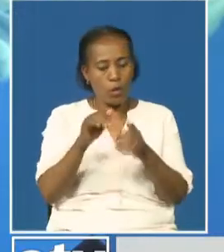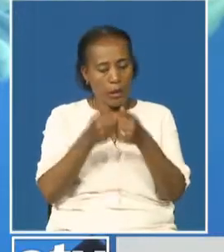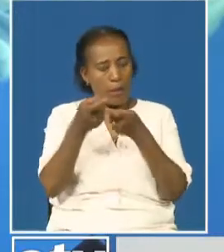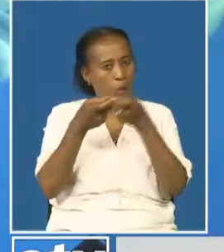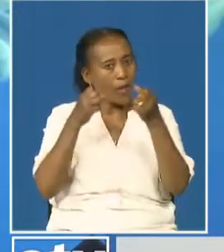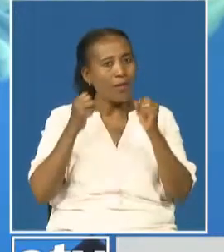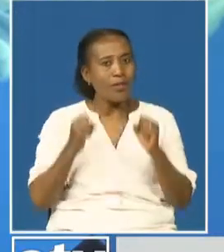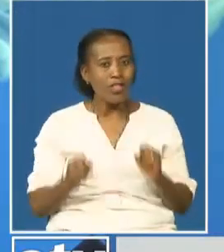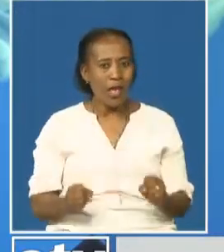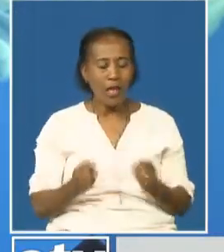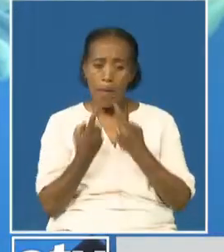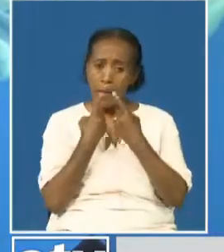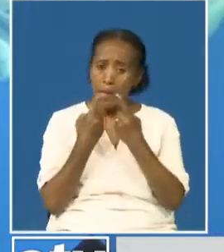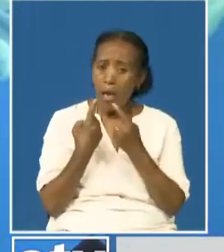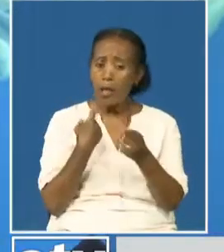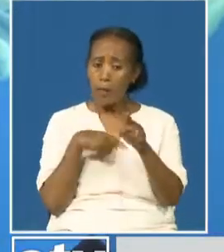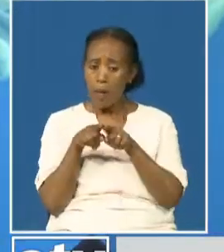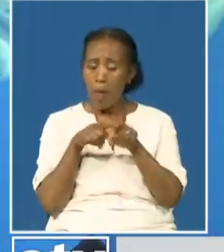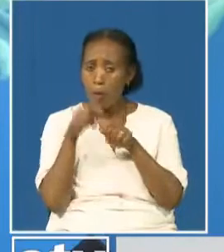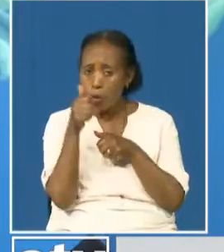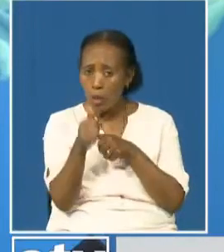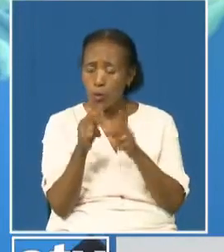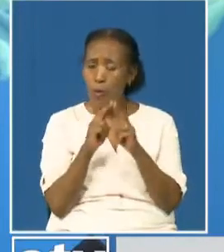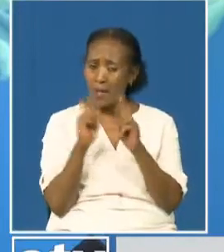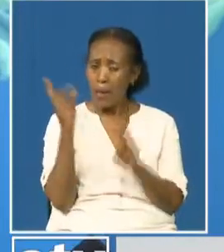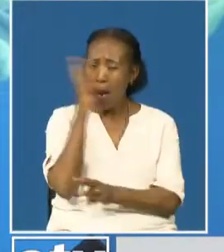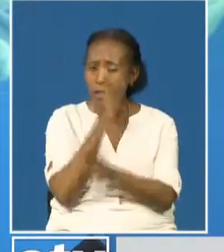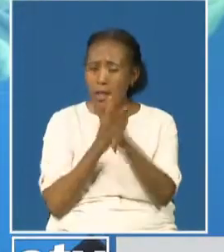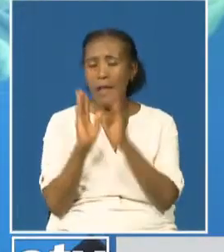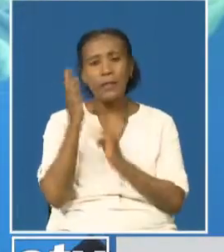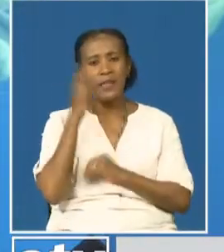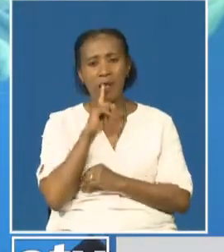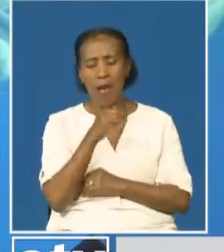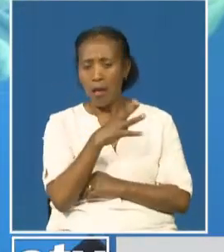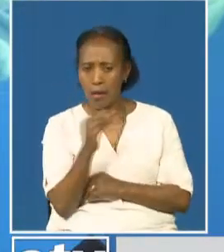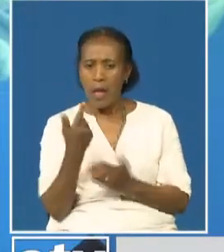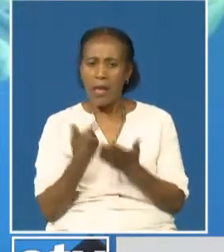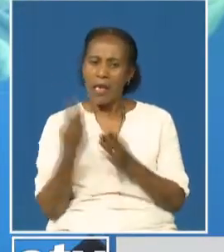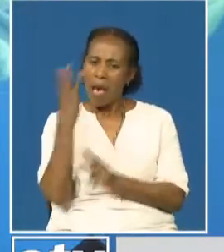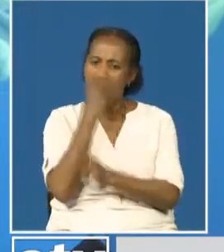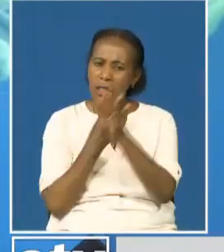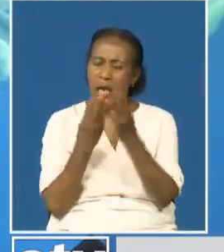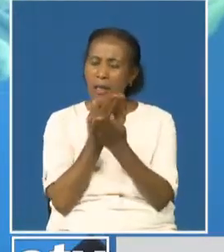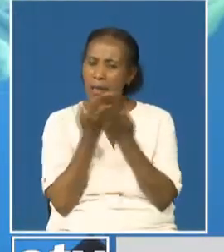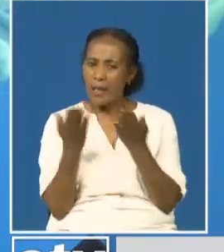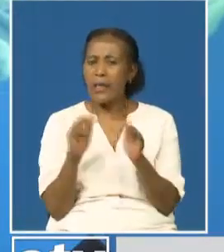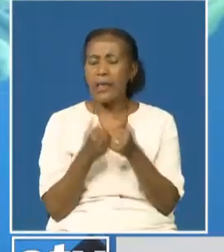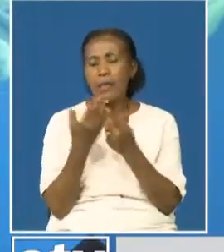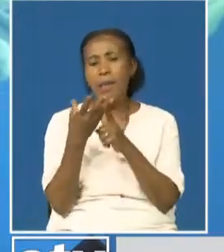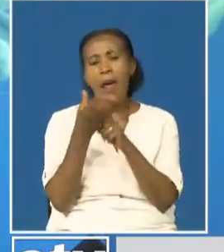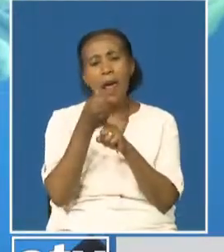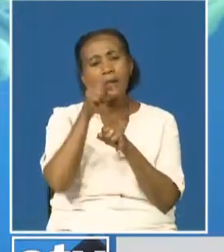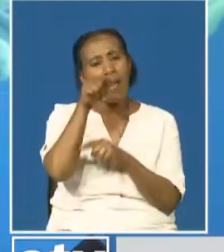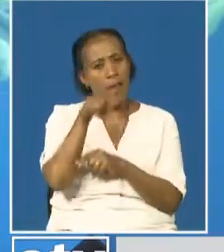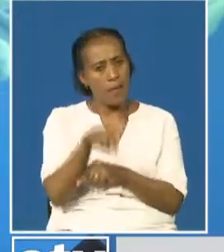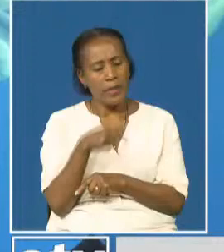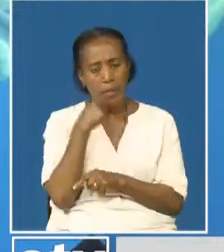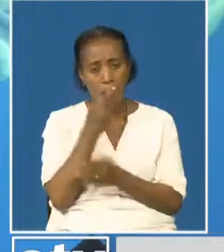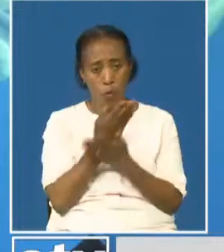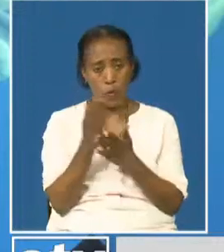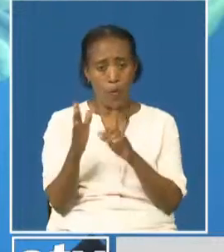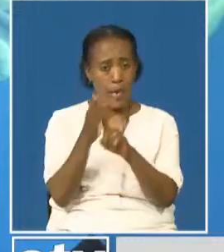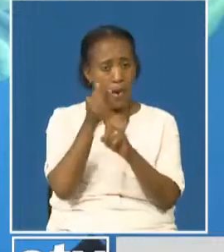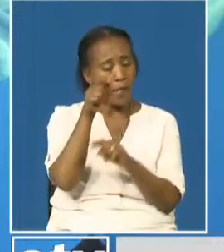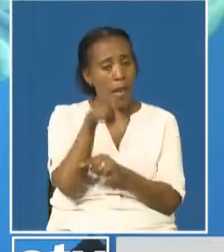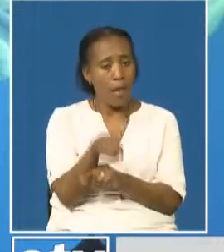መቆጣጠር የሚቻለው? መነጋገሩ መግባባቱ ራሱ በጣም አስቸጋሪ ይመስለኛል እና ይህንን አስቸጋሪ ነገር እንዴት ነው